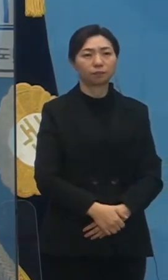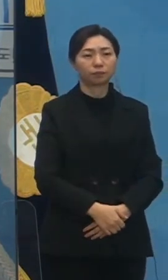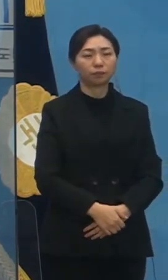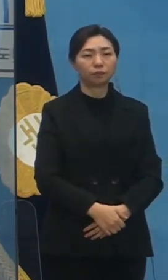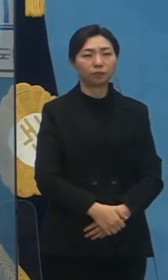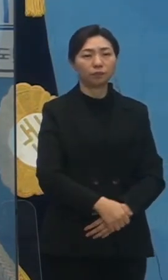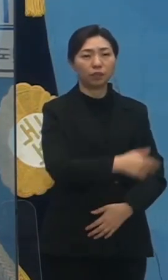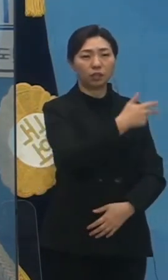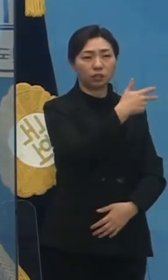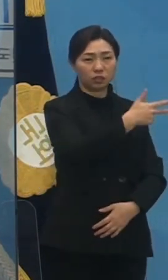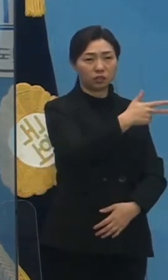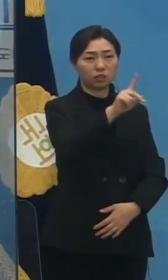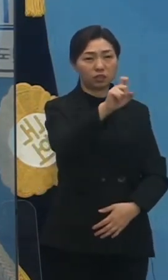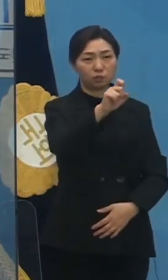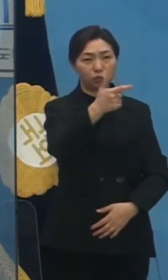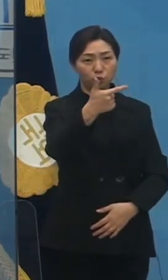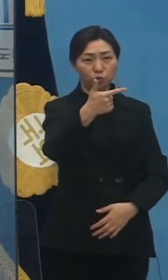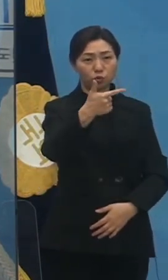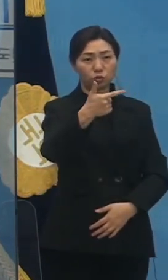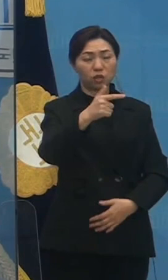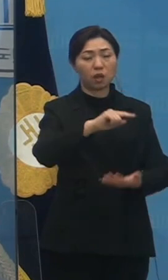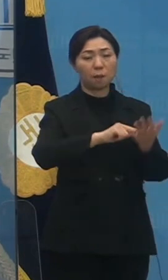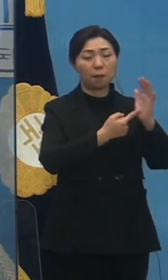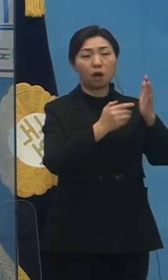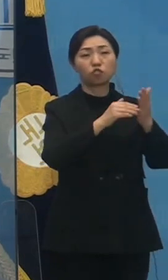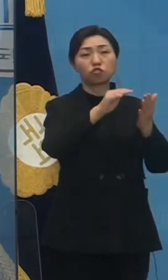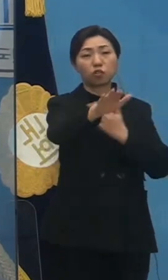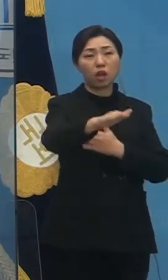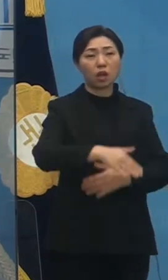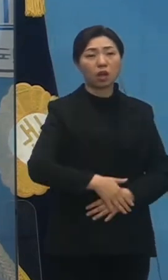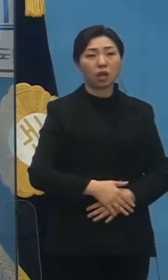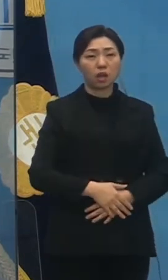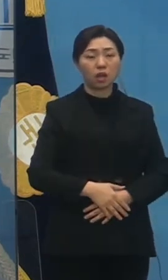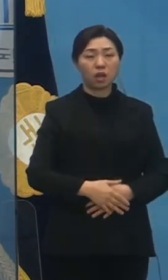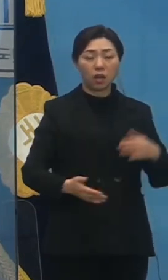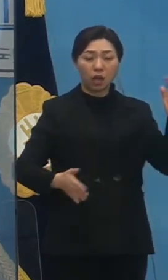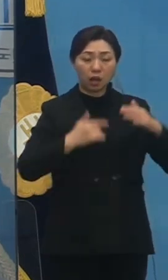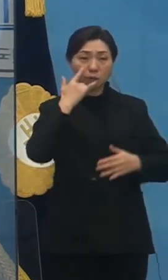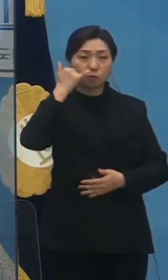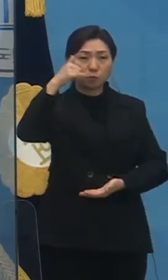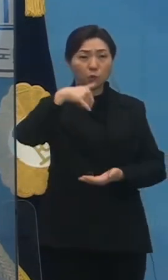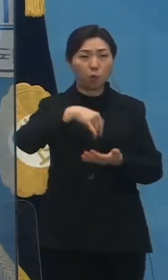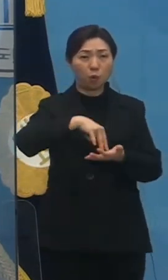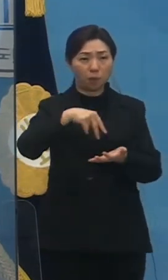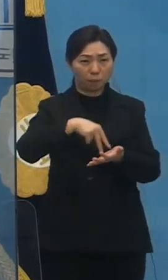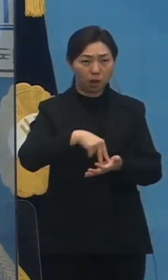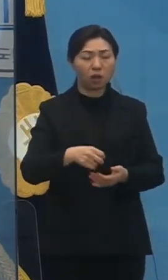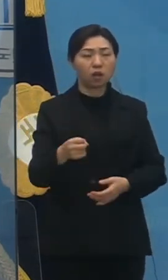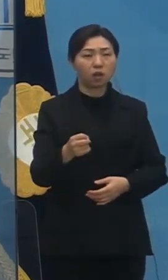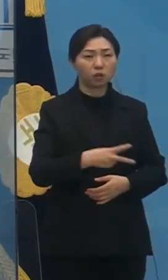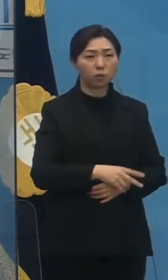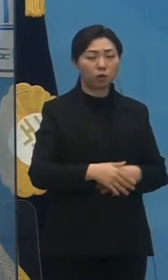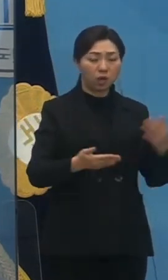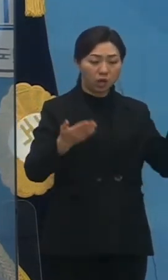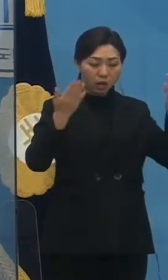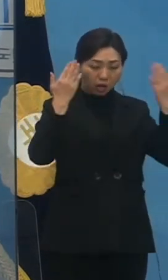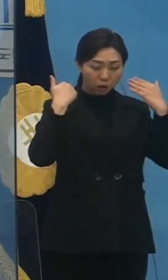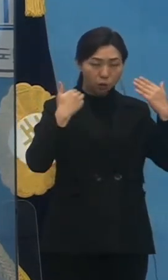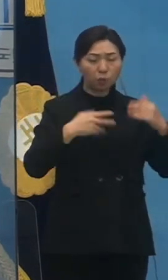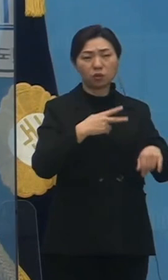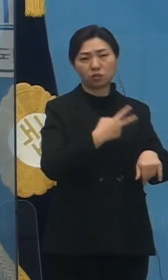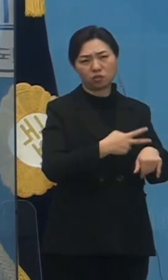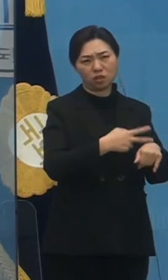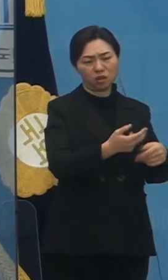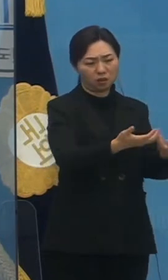7일, 16일 발표 이후 학부모 맘 카페 그리고 학교 교직원 커뮤니티를 포함해서